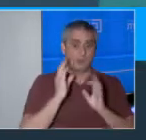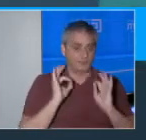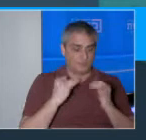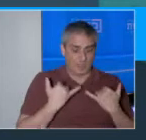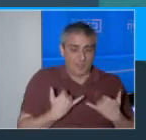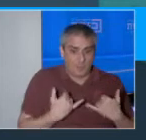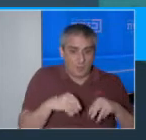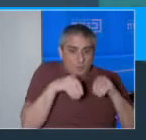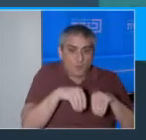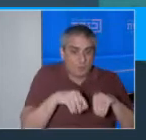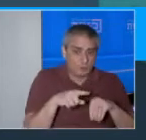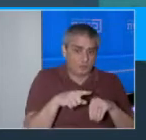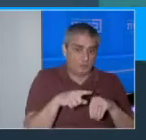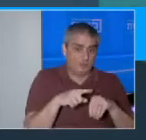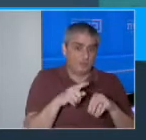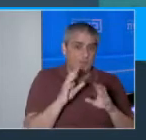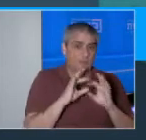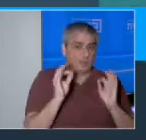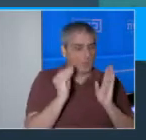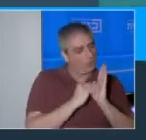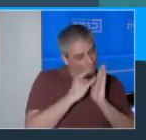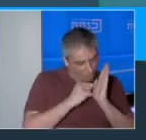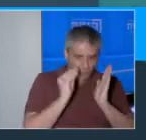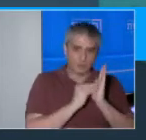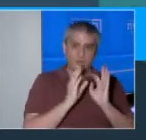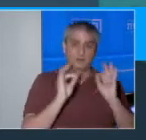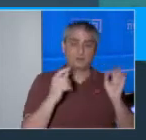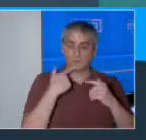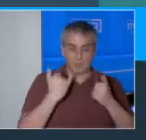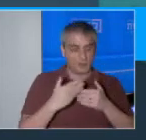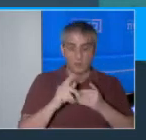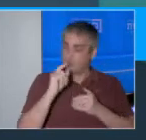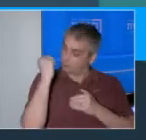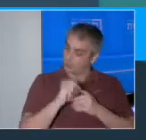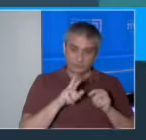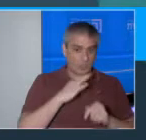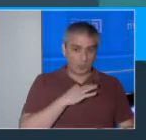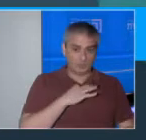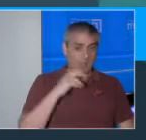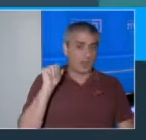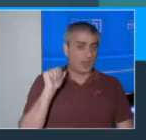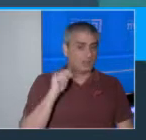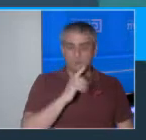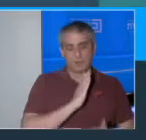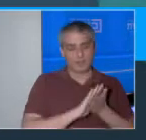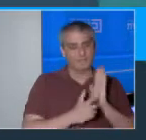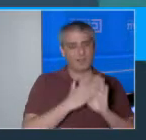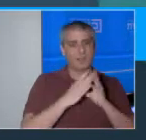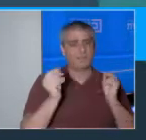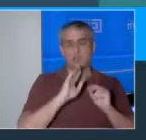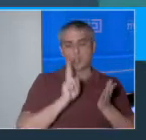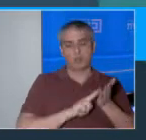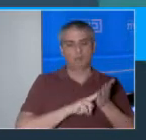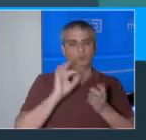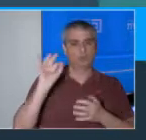שהיום, בט"ו בשבט, החלה תחולת החוק. בעצם מהיום הרוצח של אחותי, אלירן מלול, איבד את כל